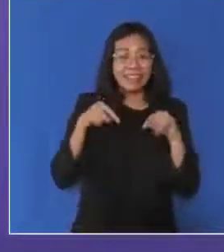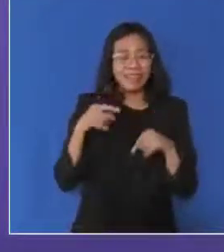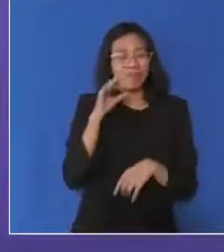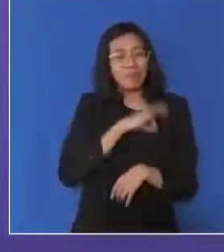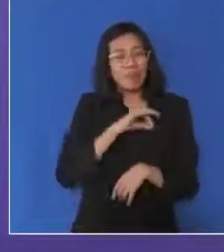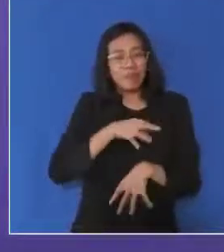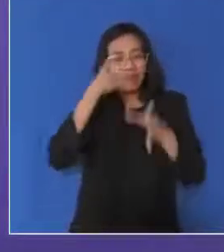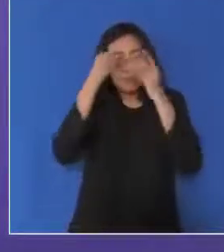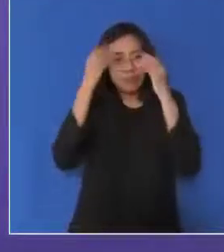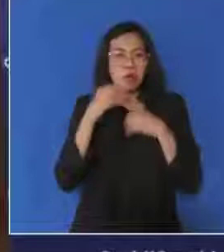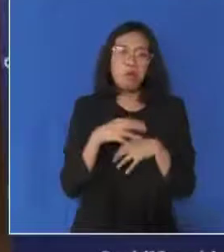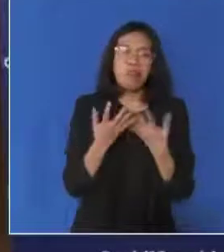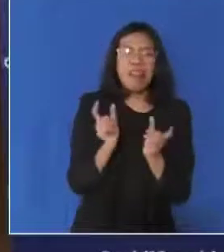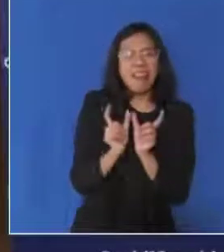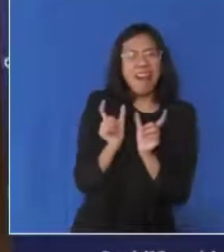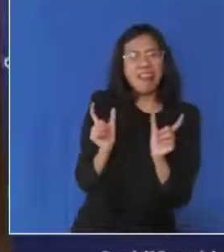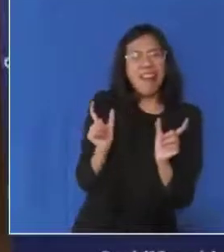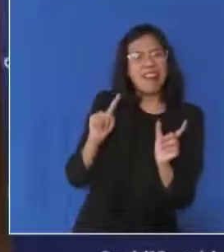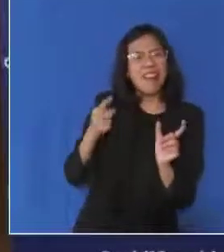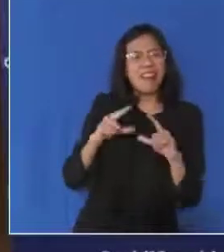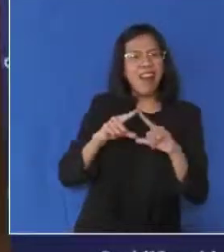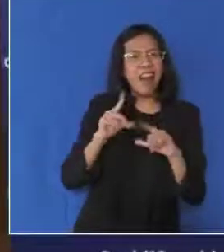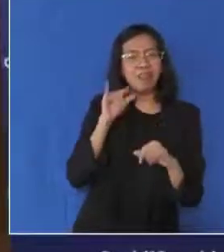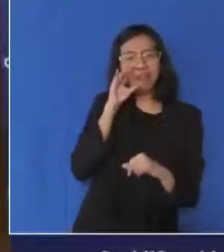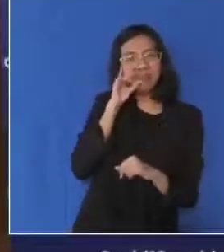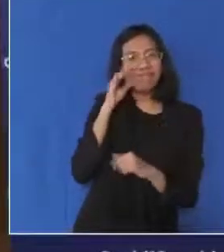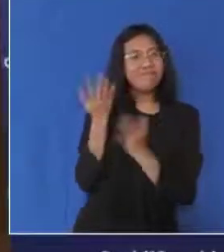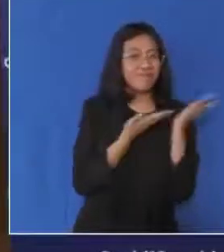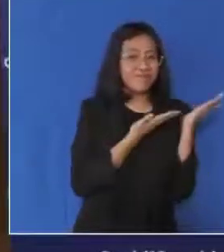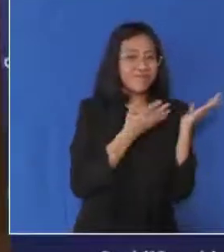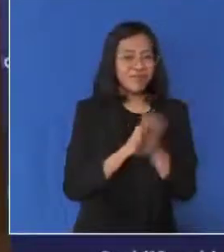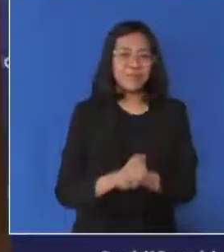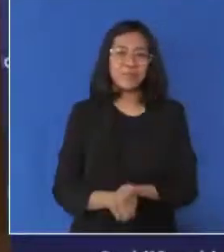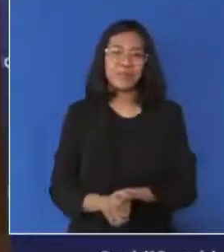ini ada sepatah dua patah kata dari Mas Hari mungkin